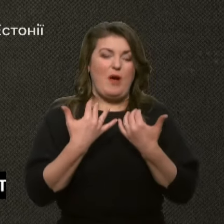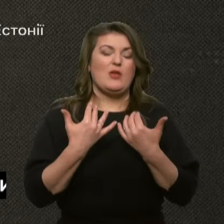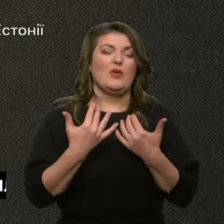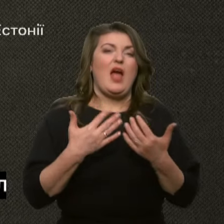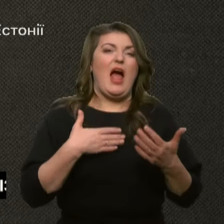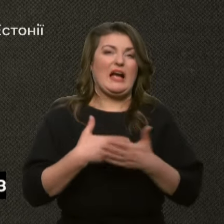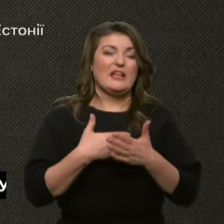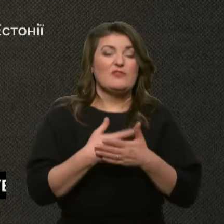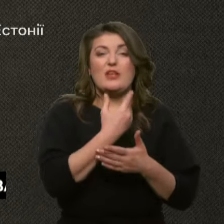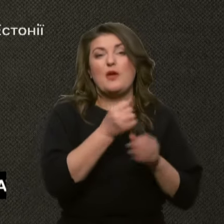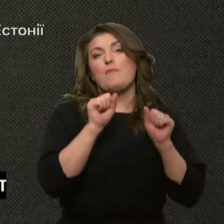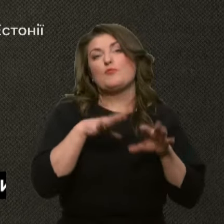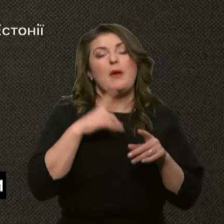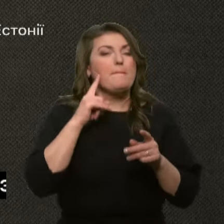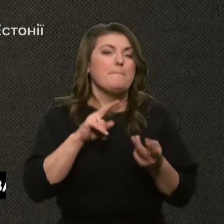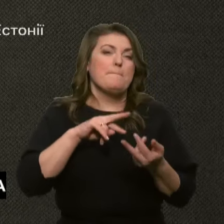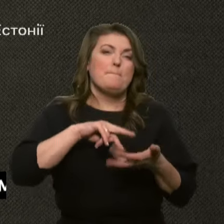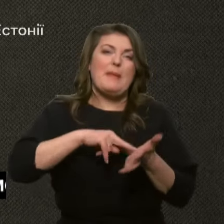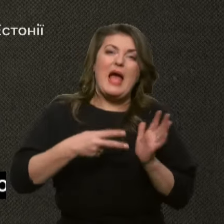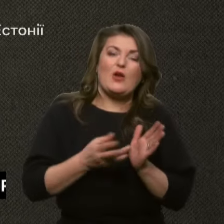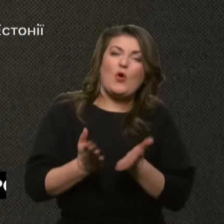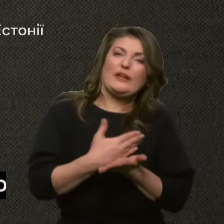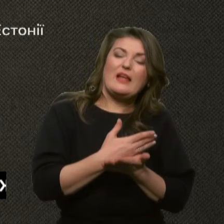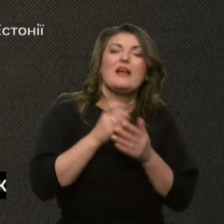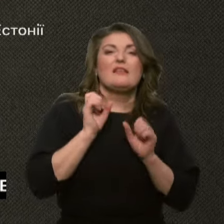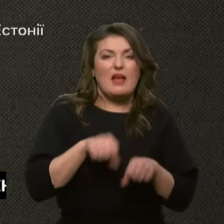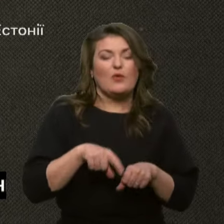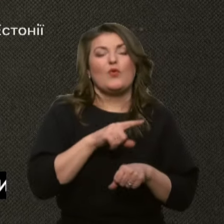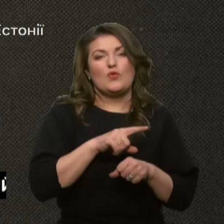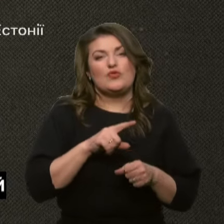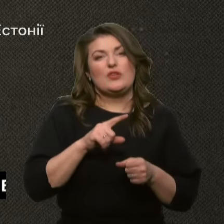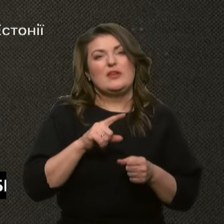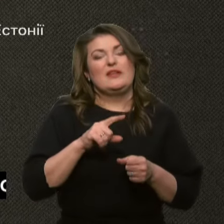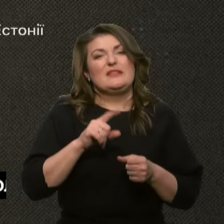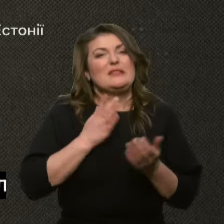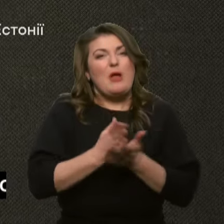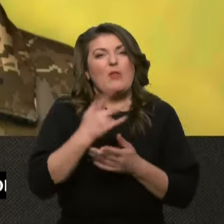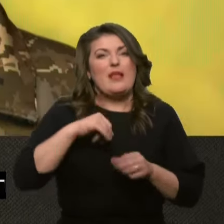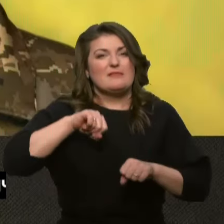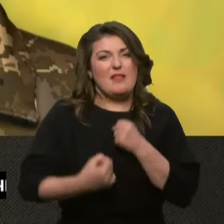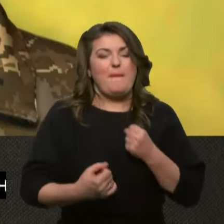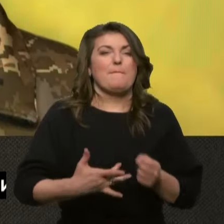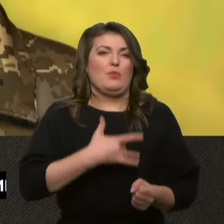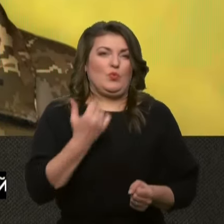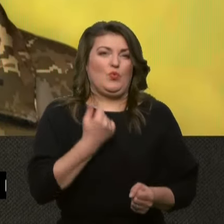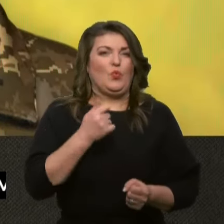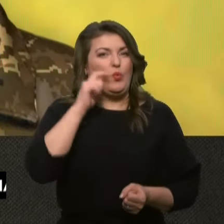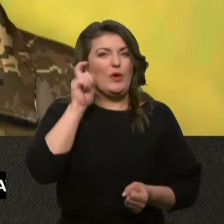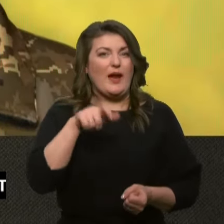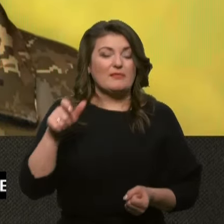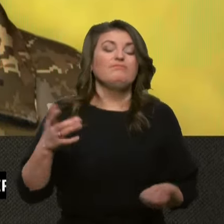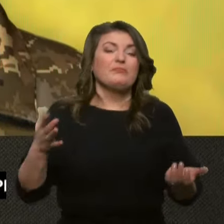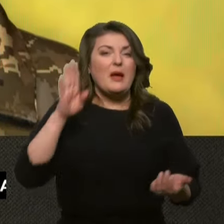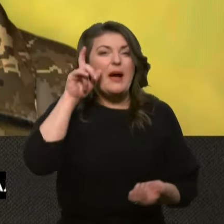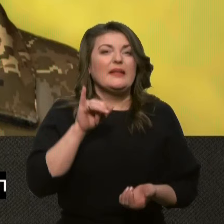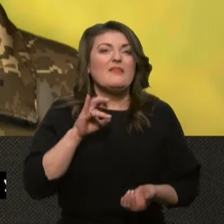Авдіївки та її, можливо, переорієнтація також спрямована на злам бойового духу українців. Пане Іване, ну